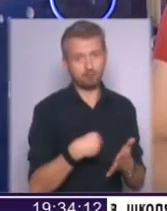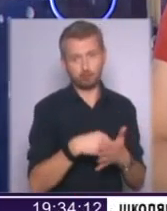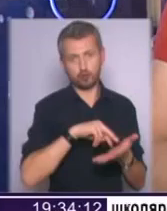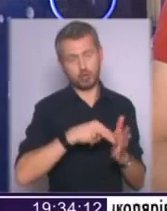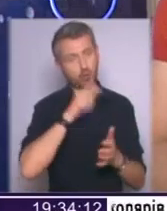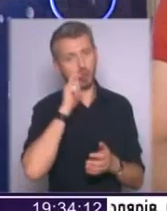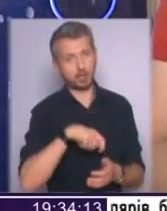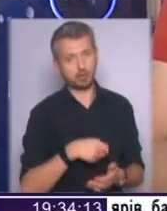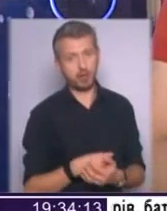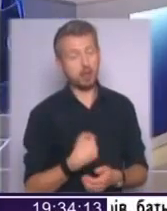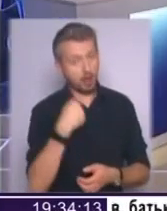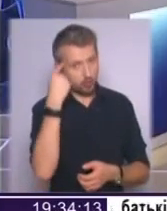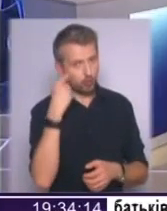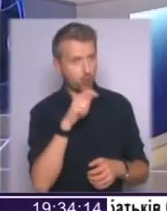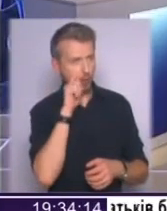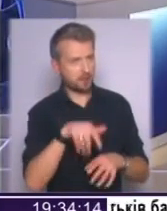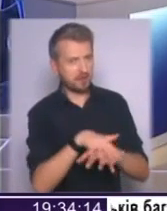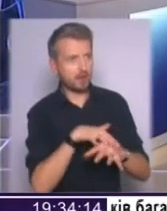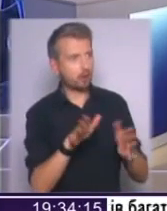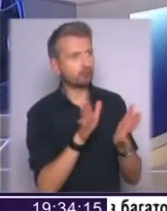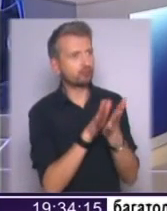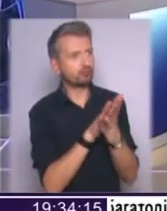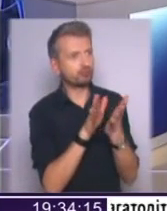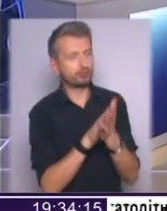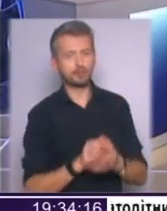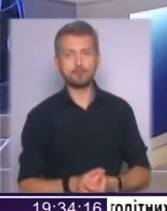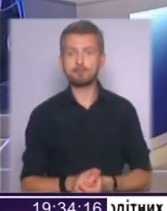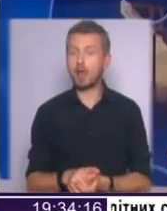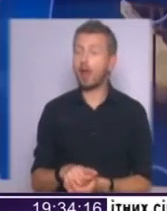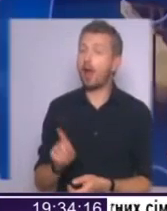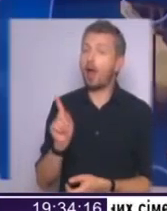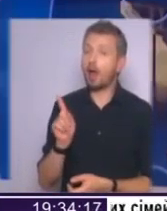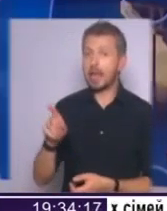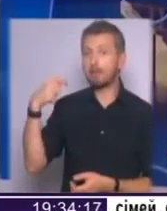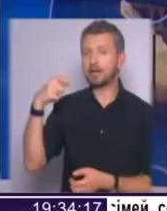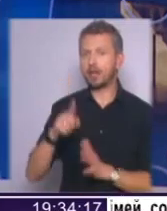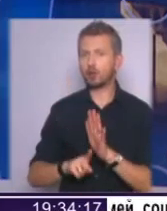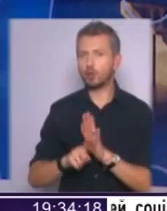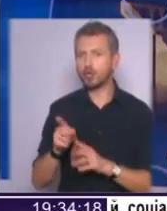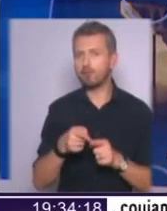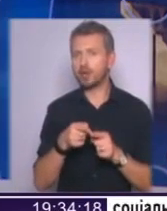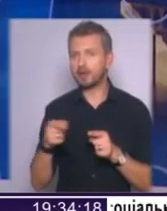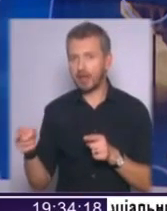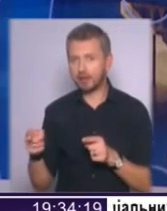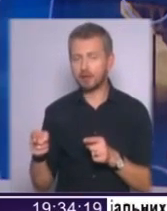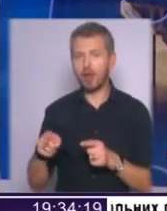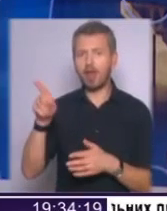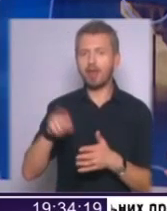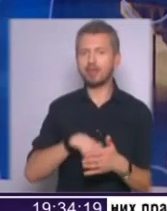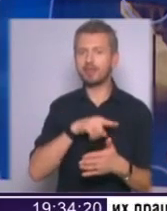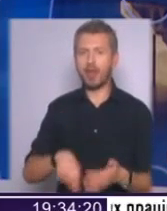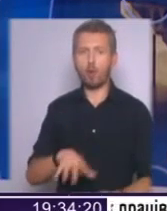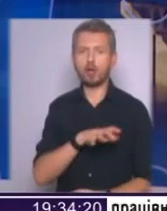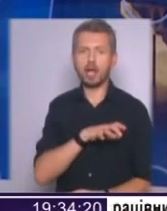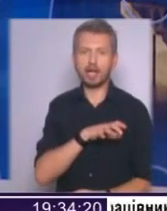України. Натомість, я думаю, український народ би це дуже оцінив, до речі. Натомість президент розпочав процес деолігархізації України.